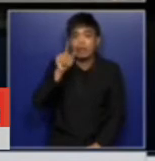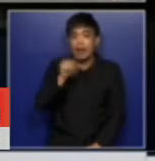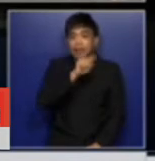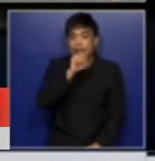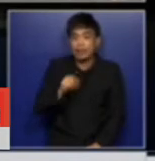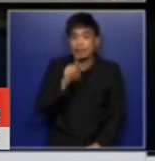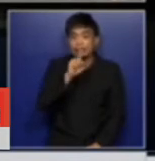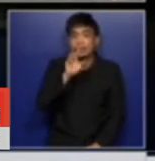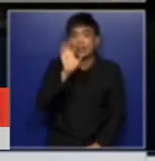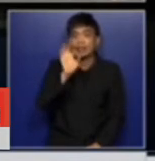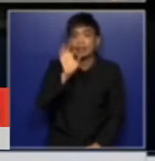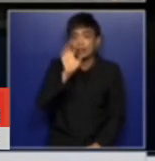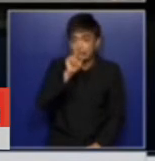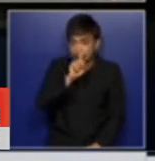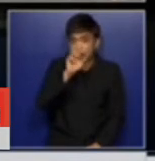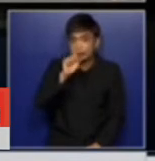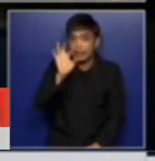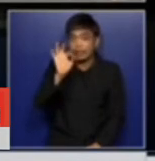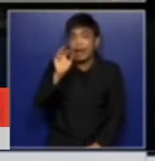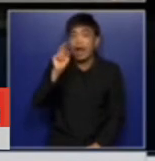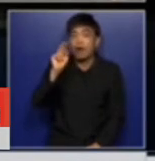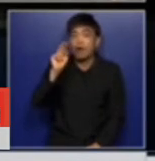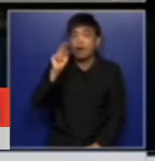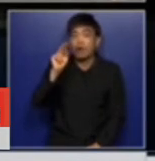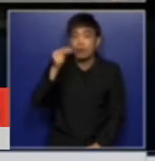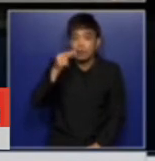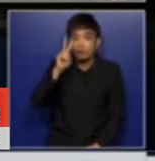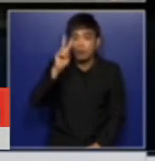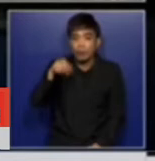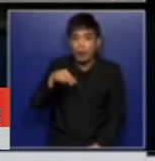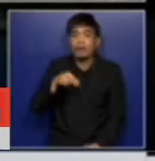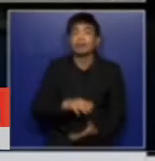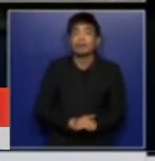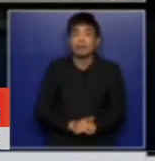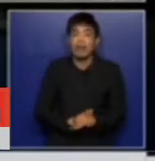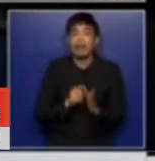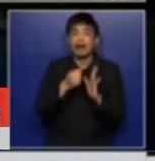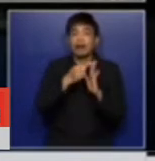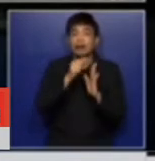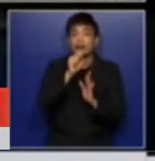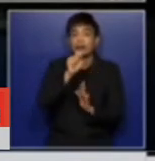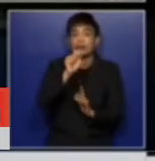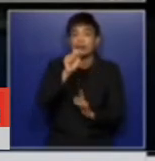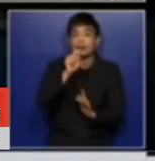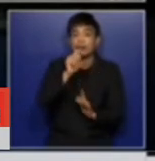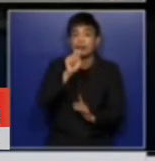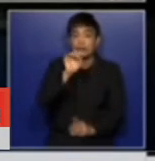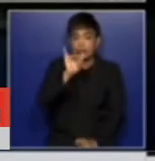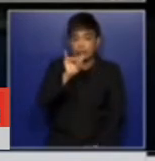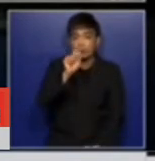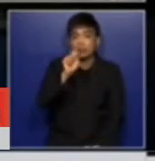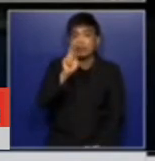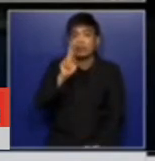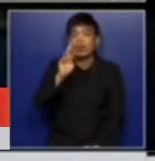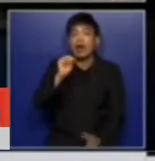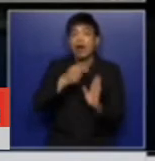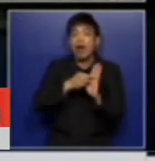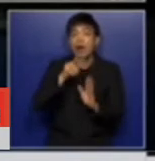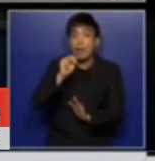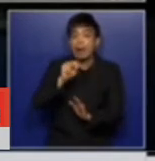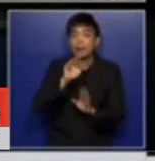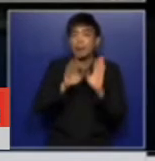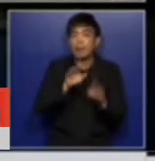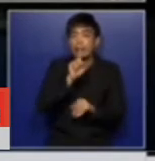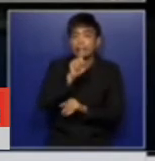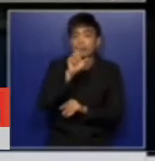192,000 คนเศษเนี่ยนะครับเยอรมันมีไม่ถึงด้วย 180,000 ขณะที่กำลังพลของประเทศไทยมี